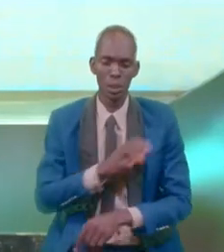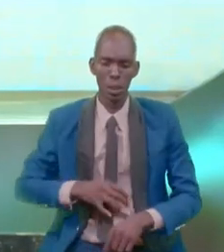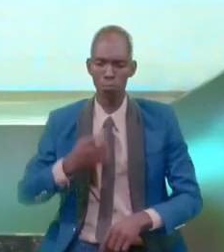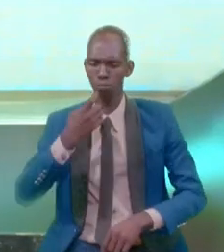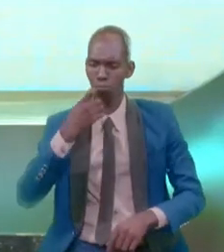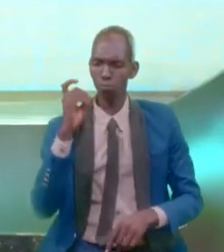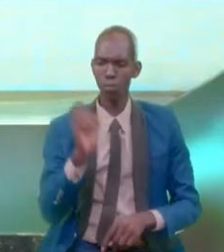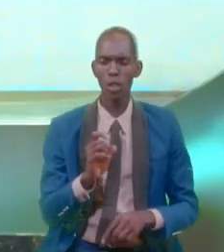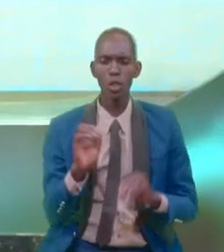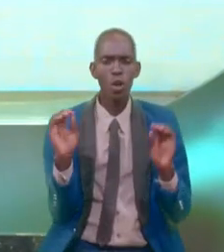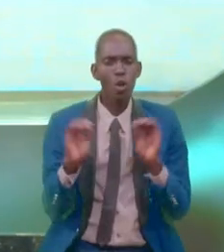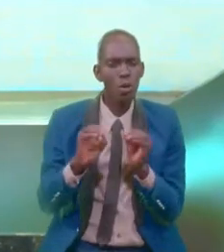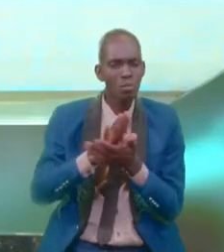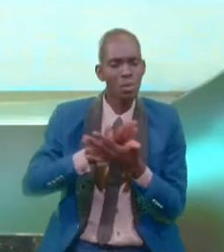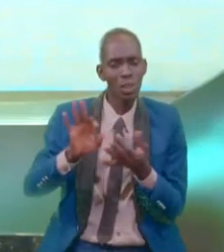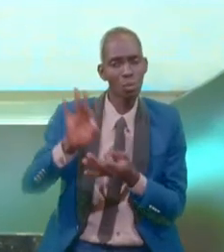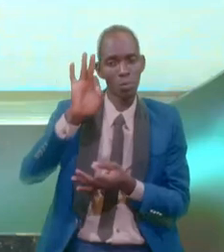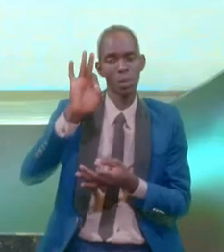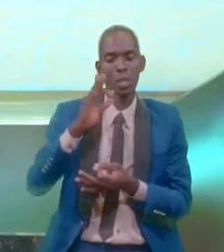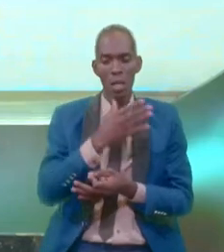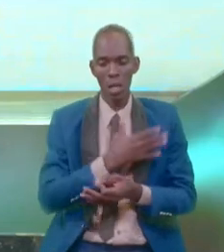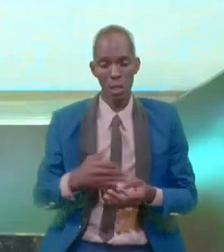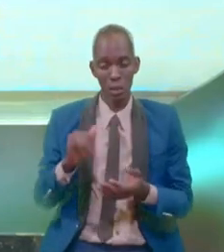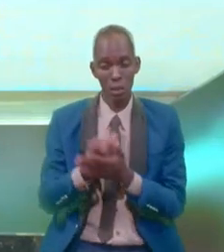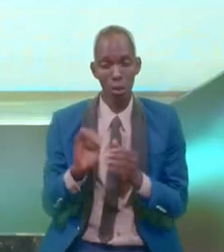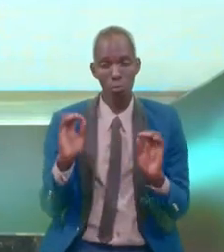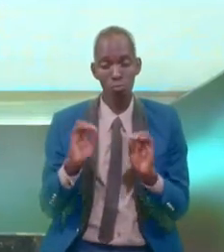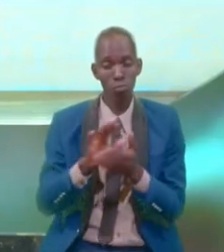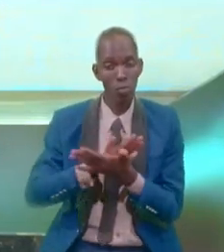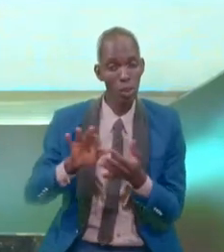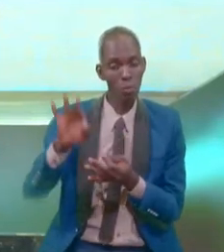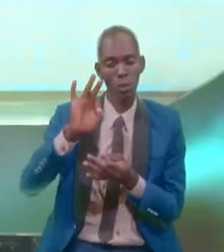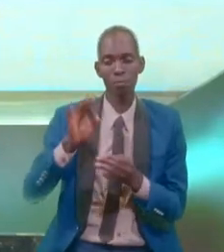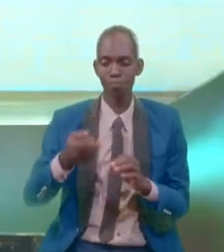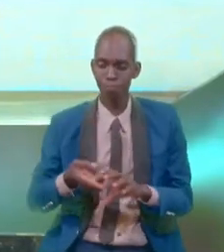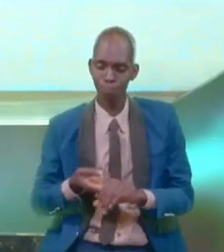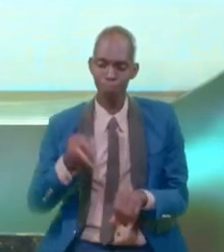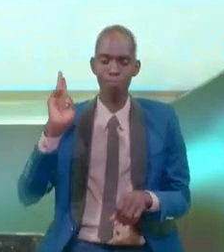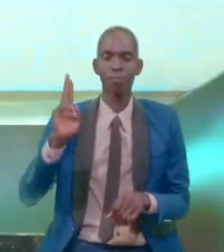commandé aux esprits mauvais et ils sortaient.